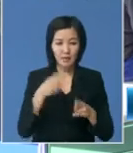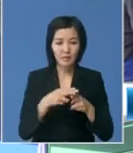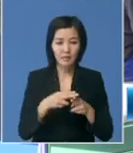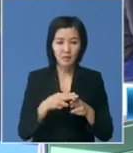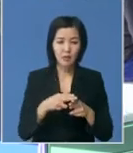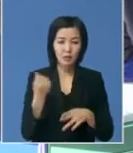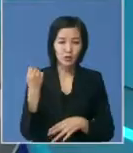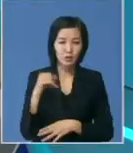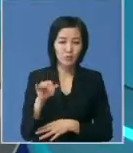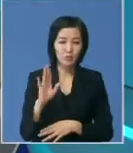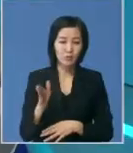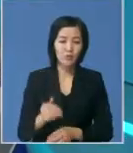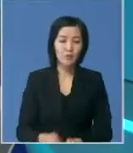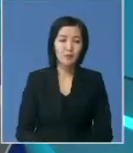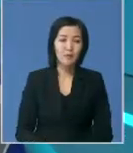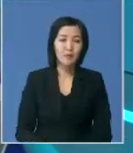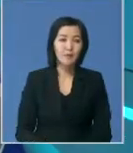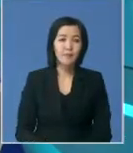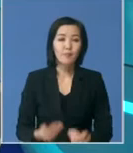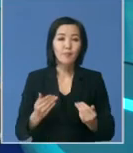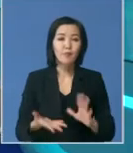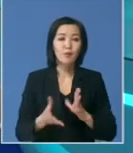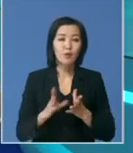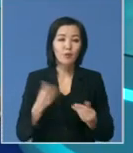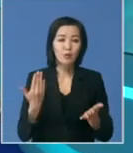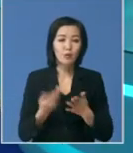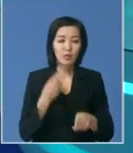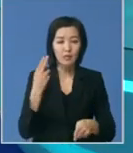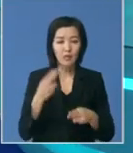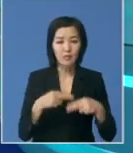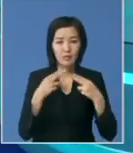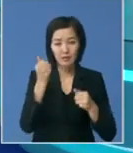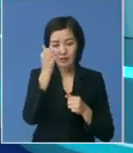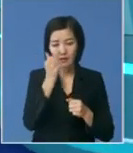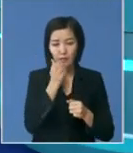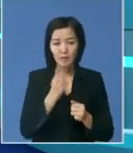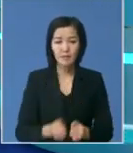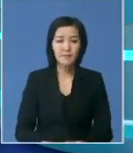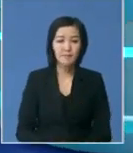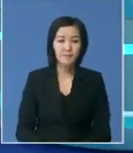болу. Бүгінге осы, назарларыңызға рахмет, аман сау болыңыздар.